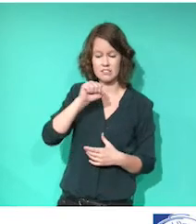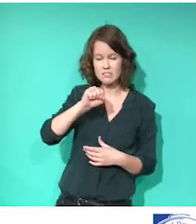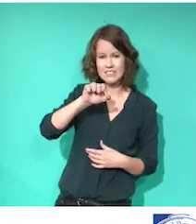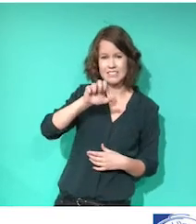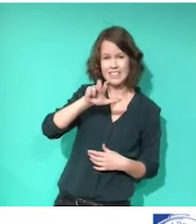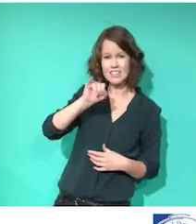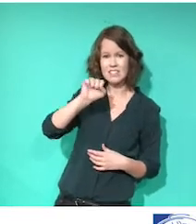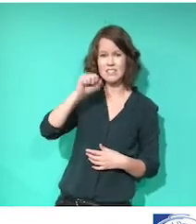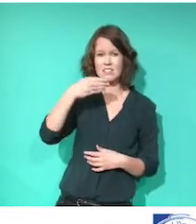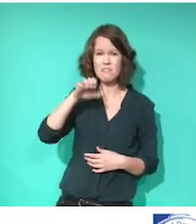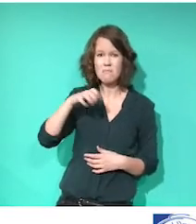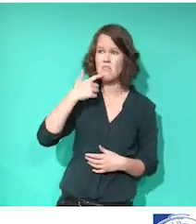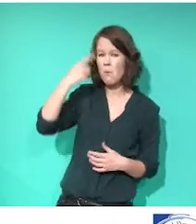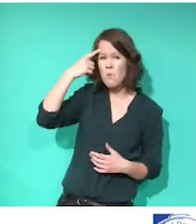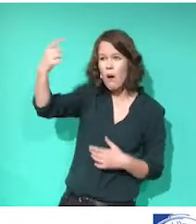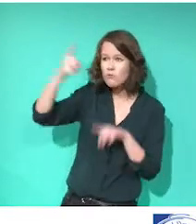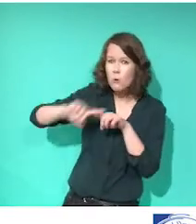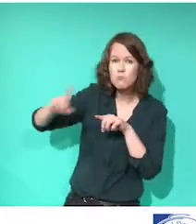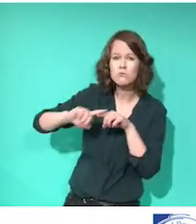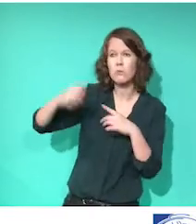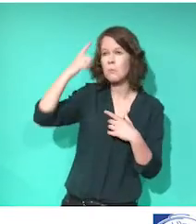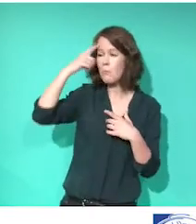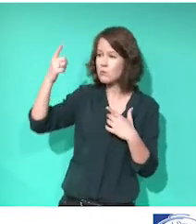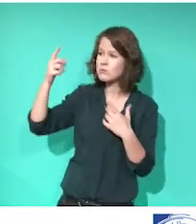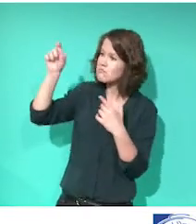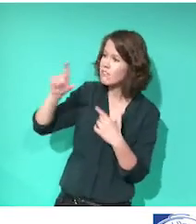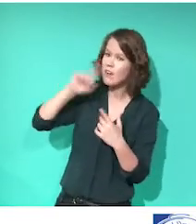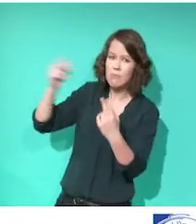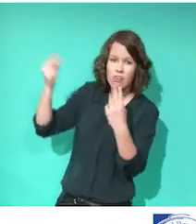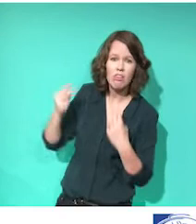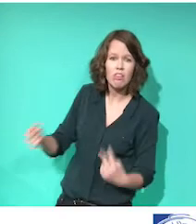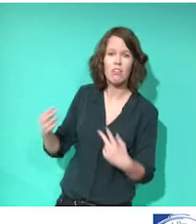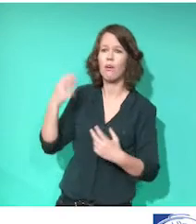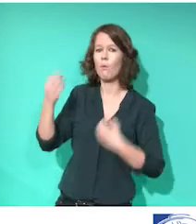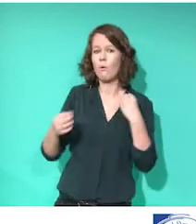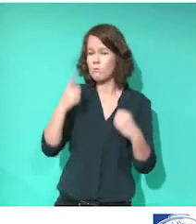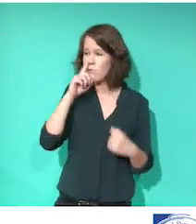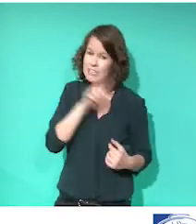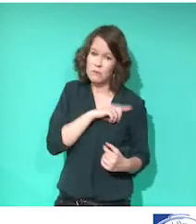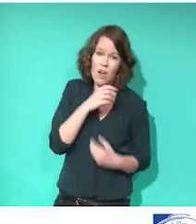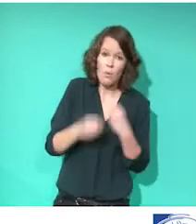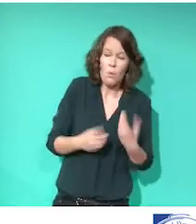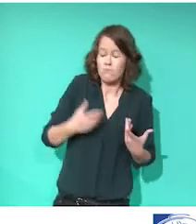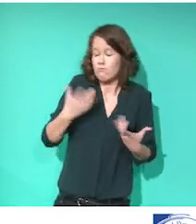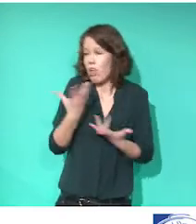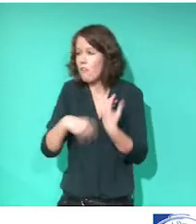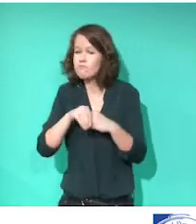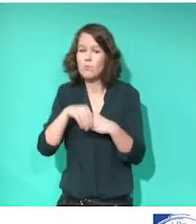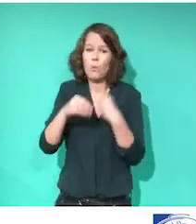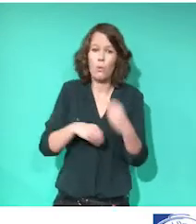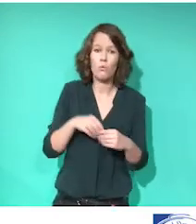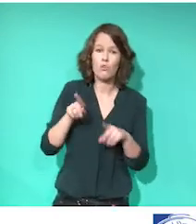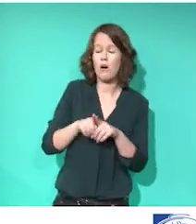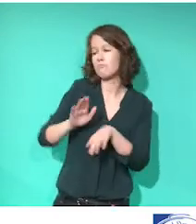comportements qui stigmatisent, délégitiment, infériorisent les femmes, volontairement ou non, sous couvert d'humour ou de